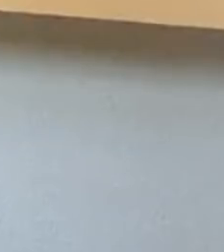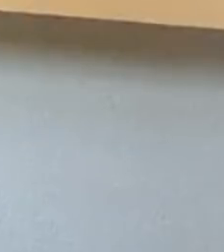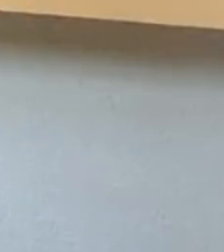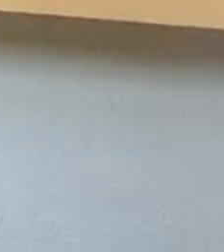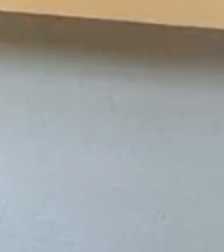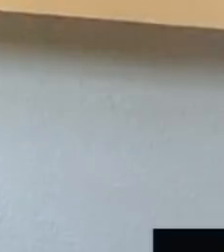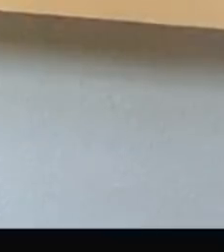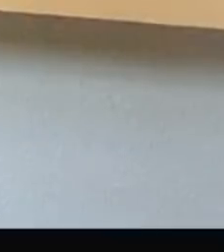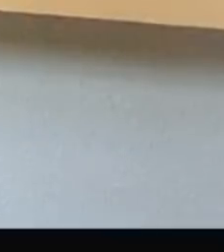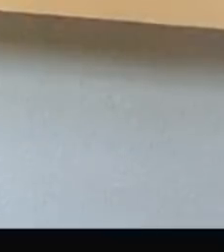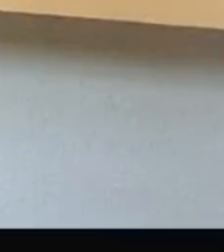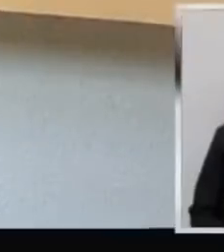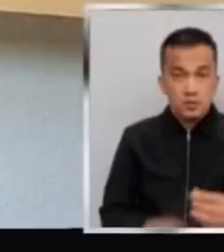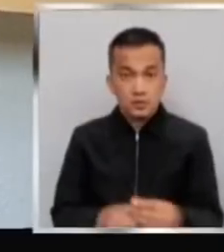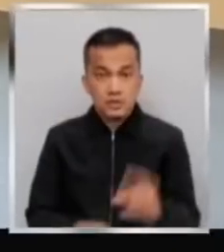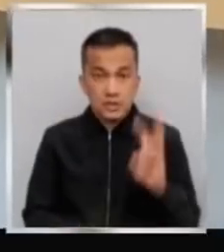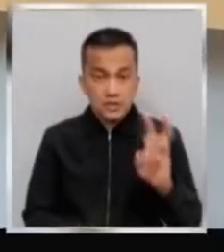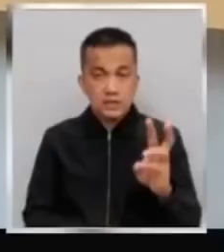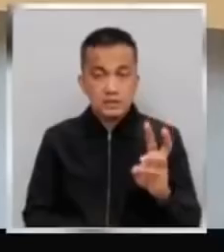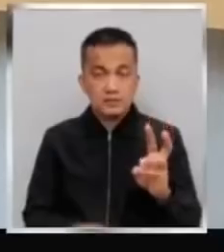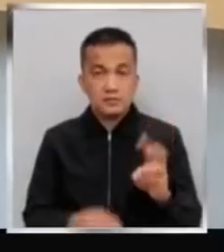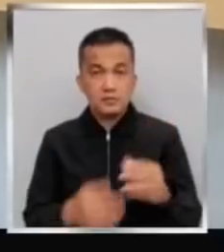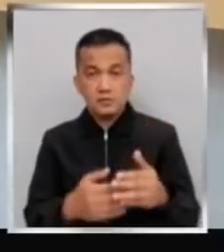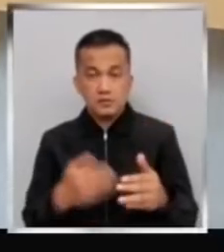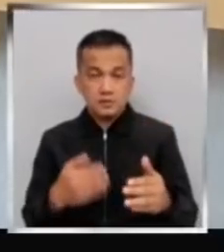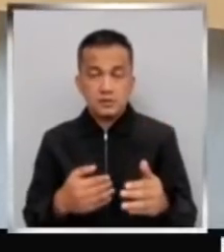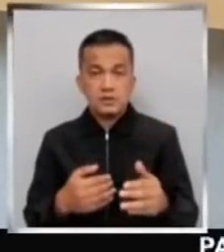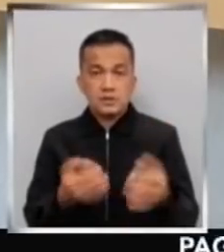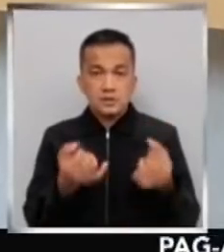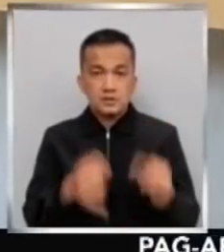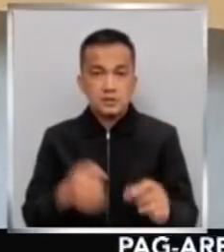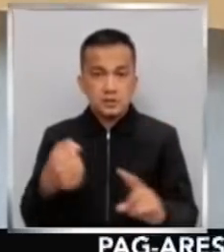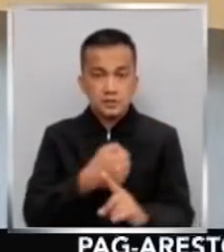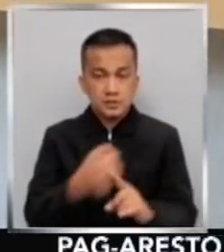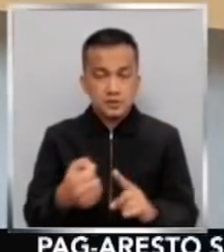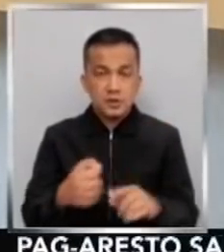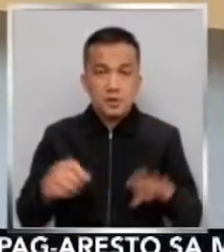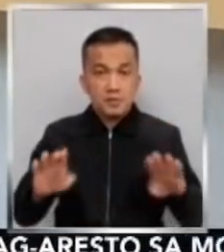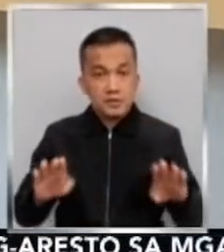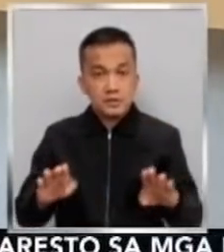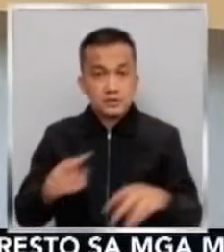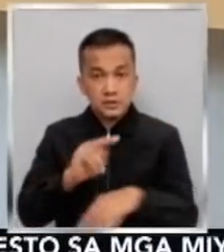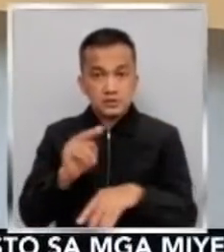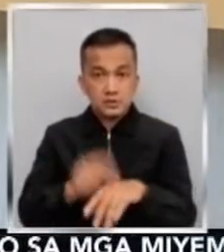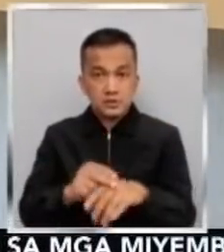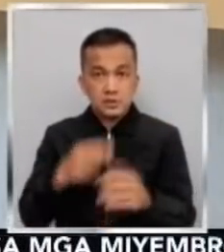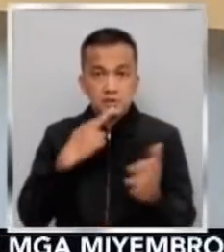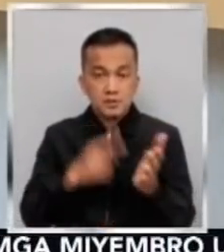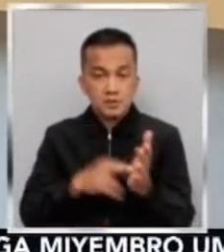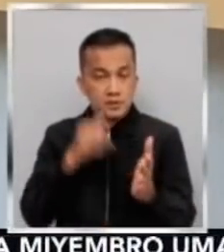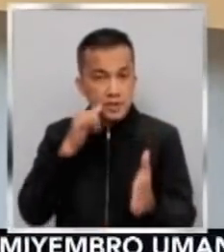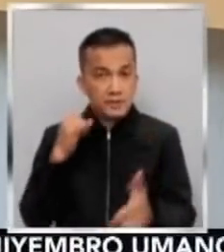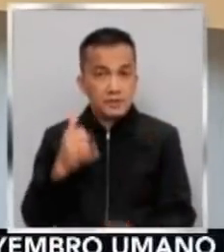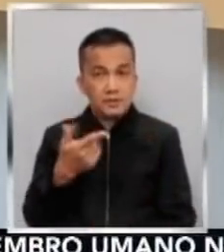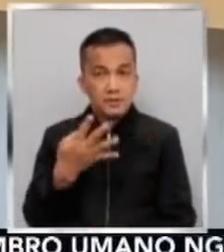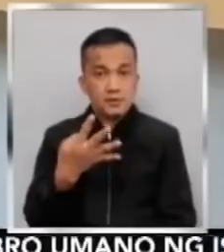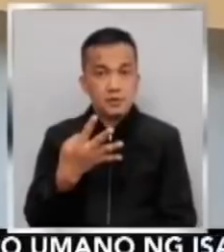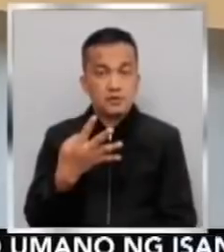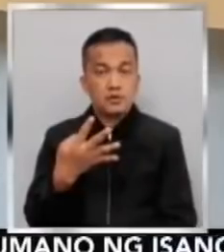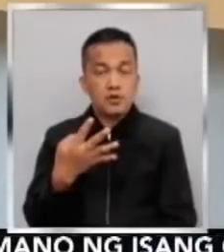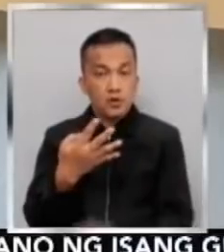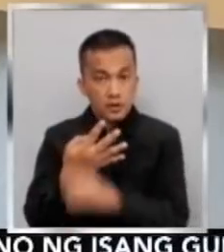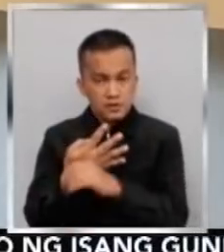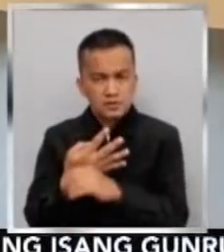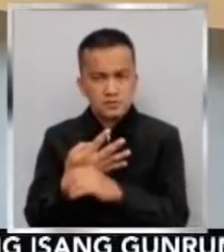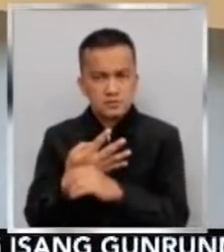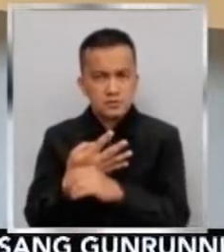Bukod sa anim na naunang insidente ng pananakit ng isang British national na iniulat namin kagabi sa 24 oras, lumutang at naghain